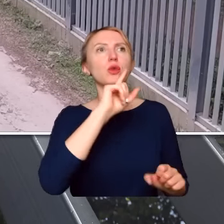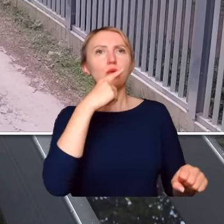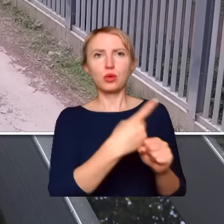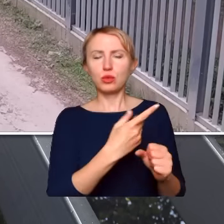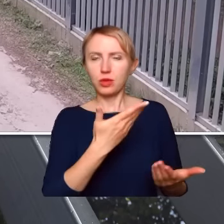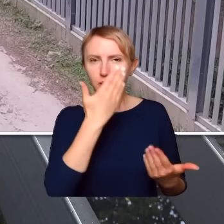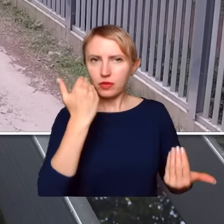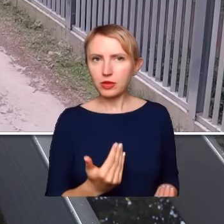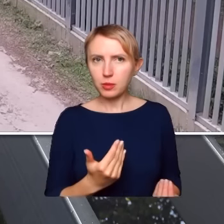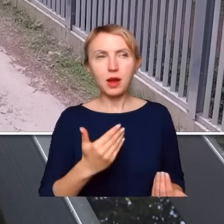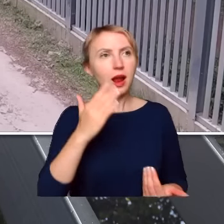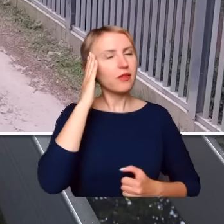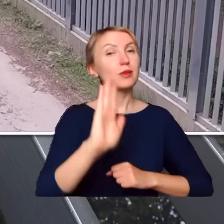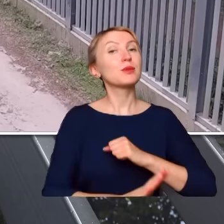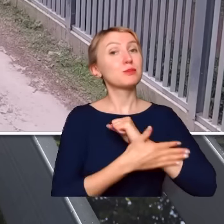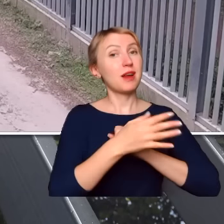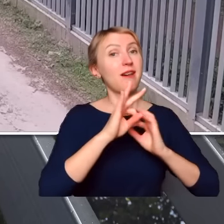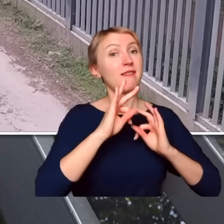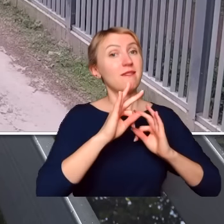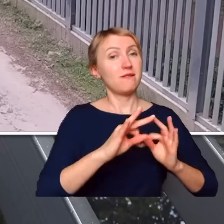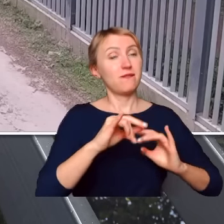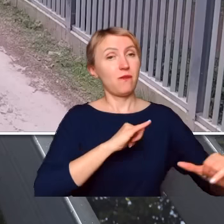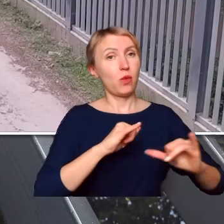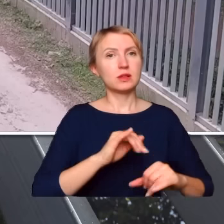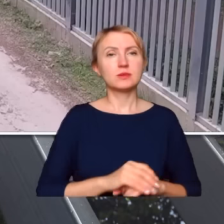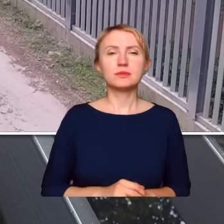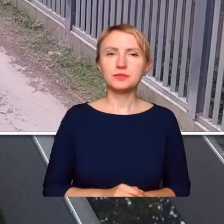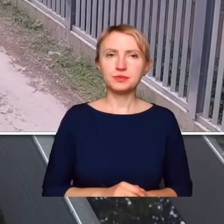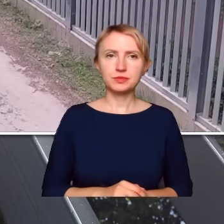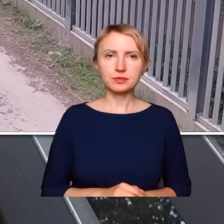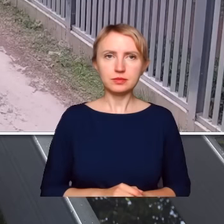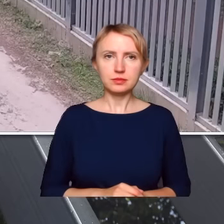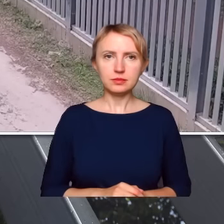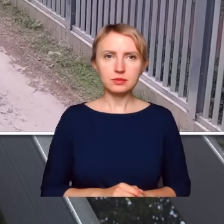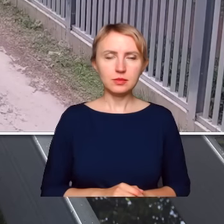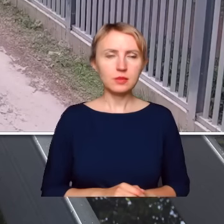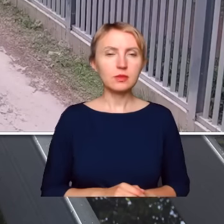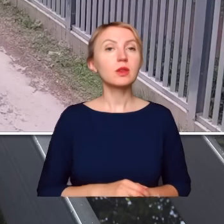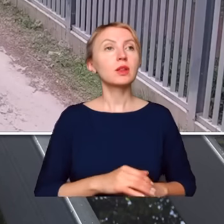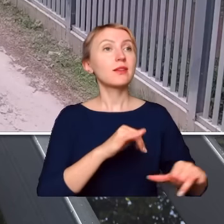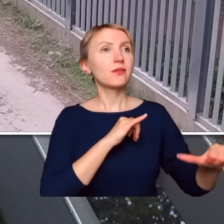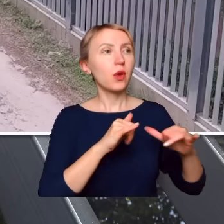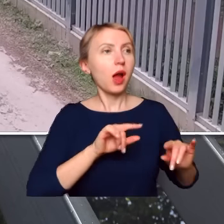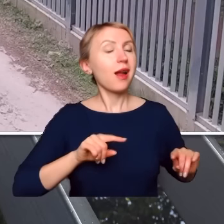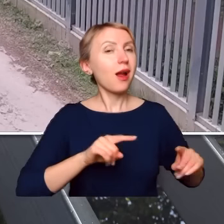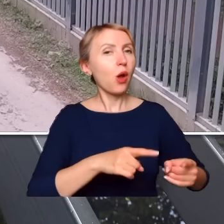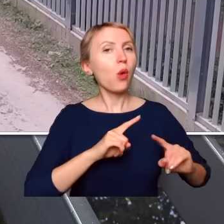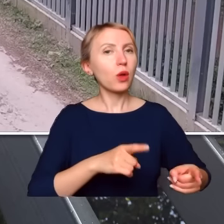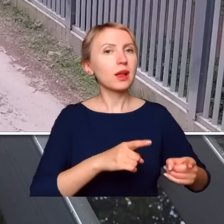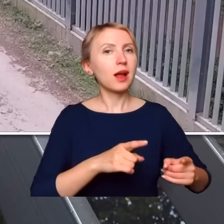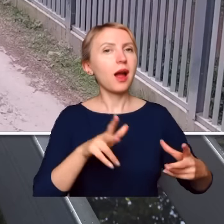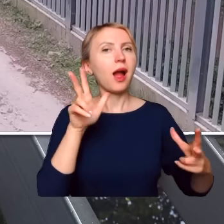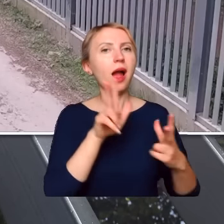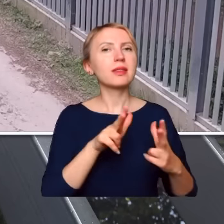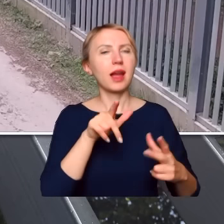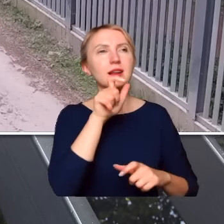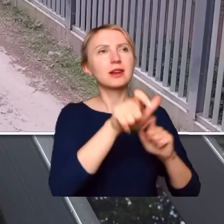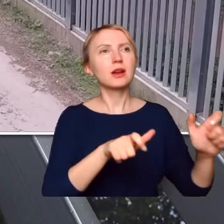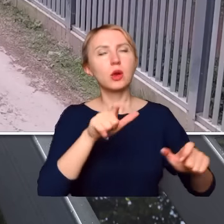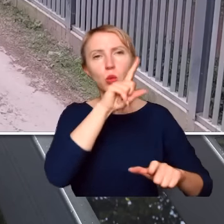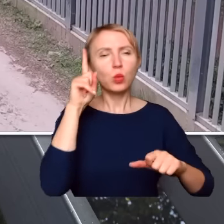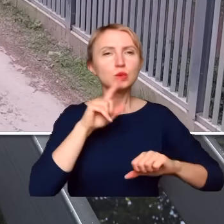że z poparciem obecnej władzy. Nie wiadomo, czy mają są zakotwiczenie która prawne. Organizuje nagonkę na obrońców granic, doprowadza